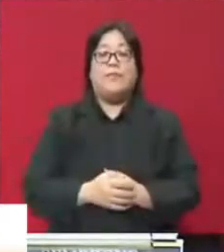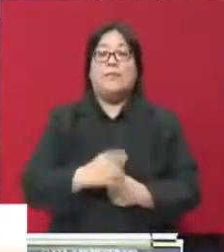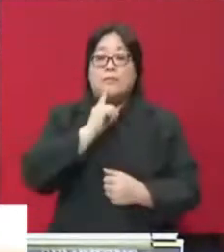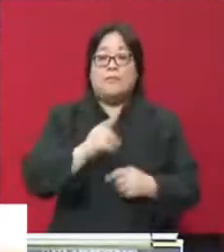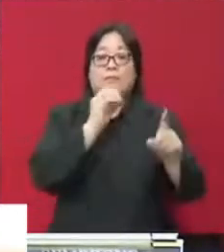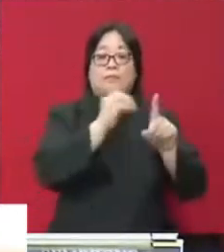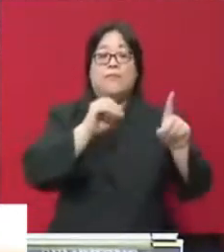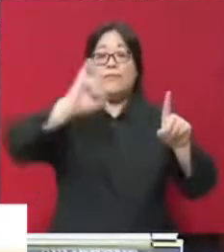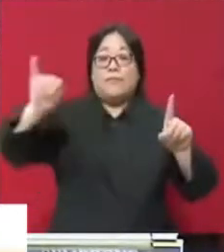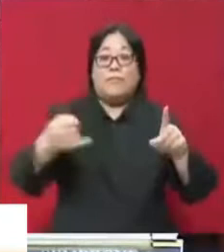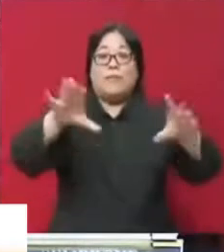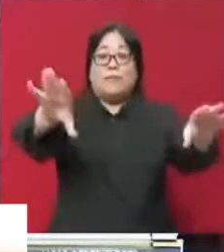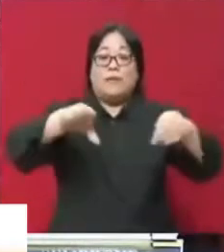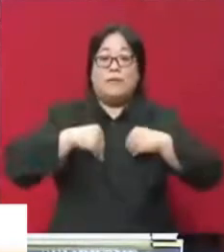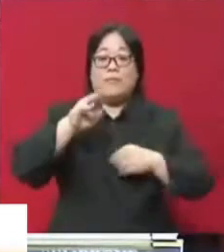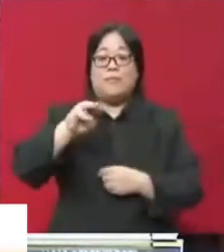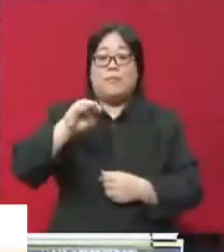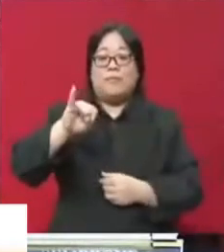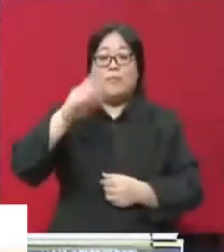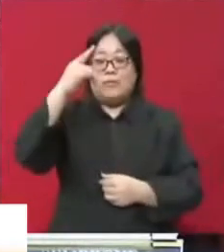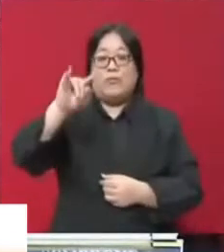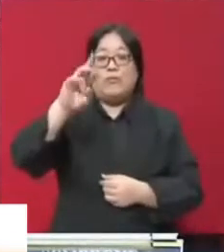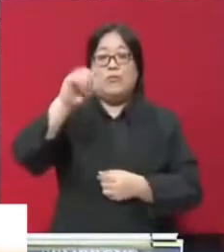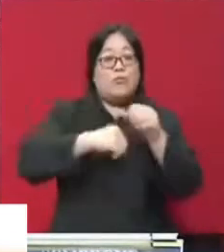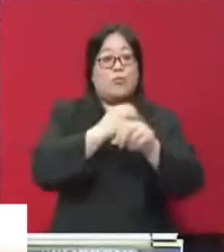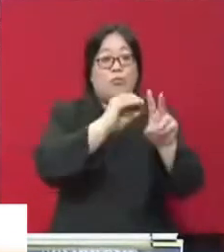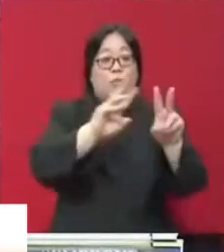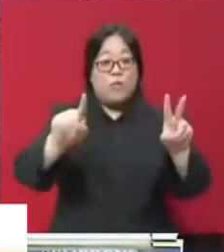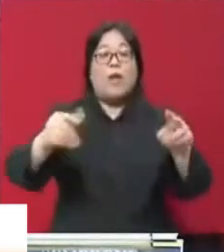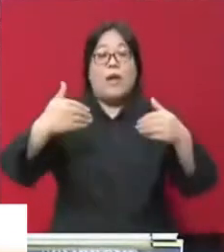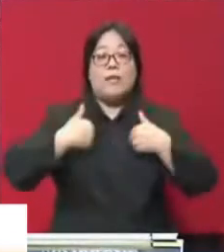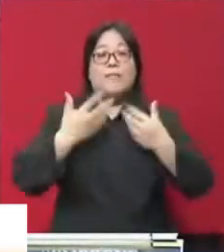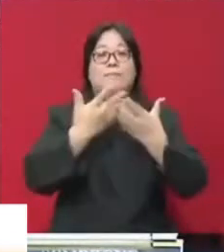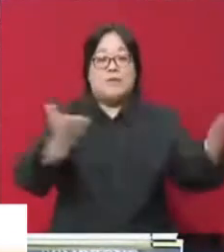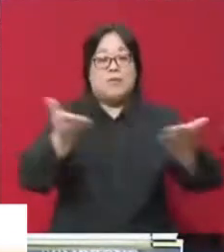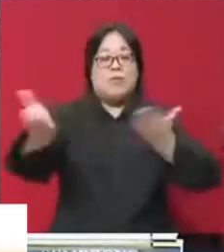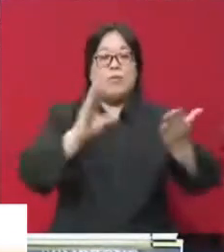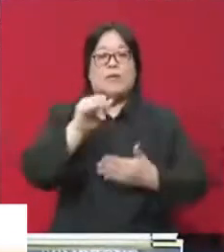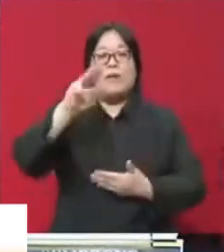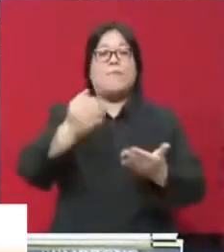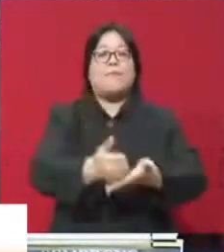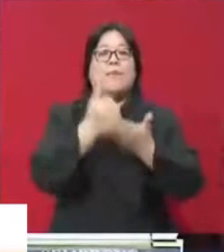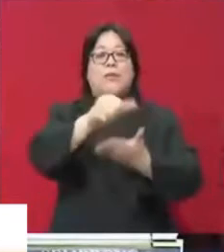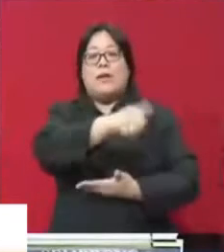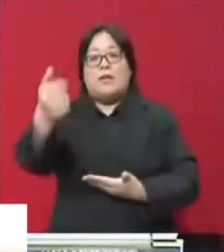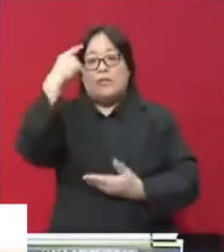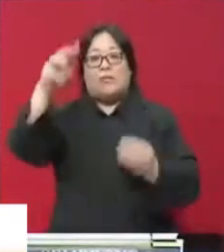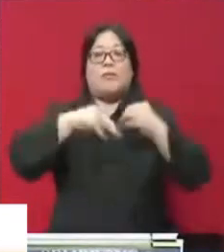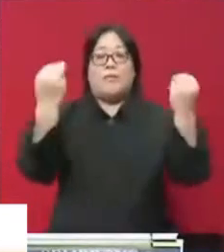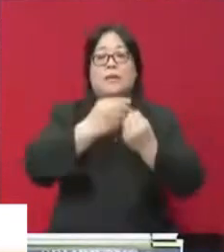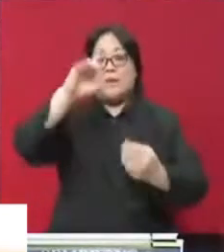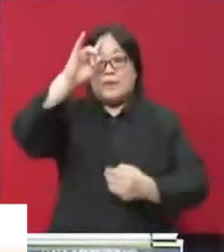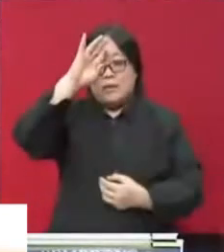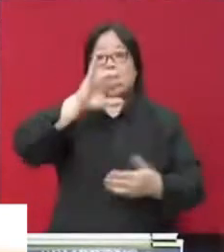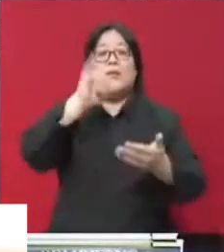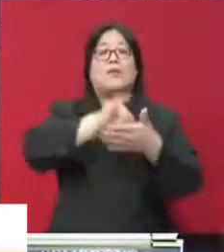walaupun 100 juta kita terima untuk mitra untuk tahun 2021, terdapat banyak kemudahan skim bantuan lain untuk masyarakat India